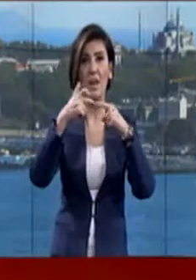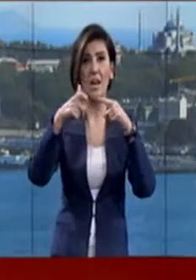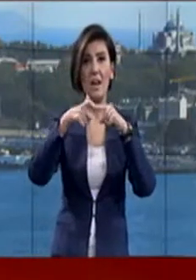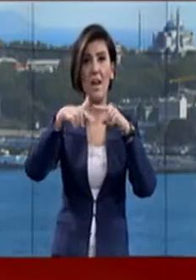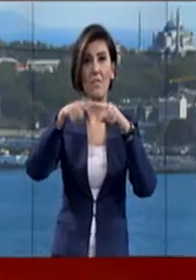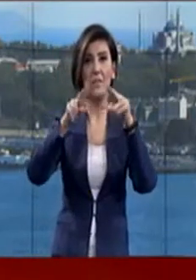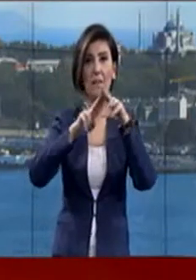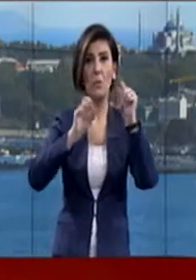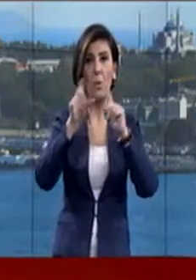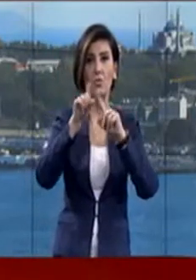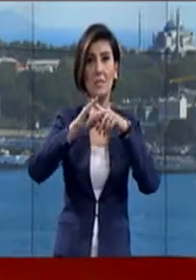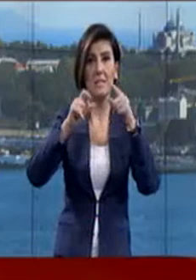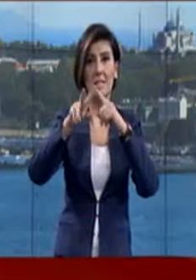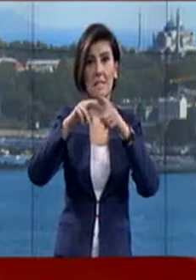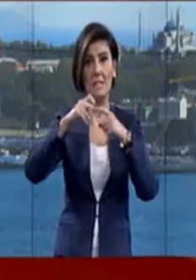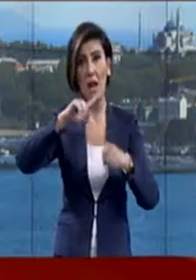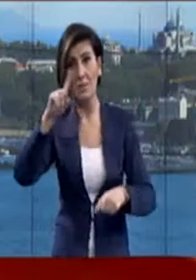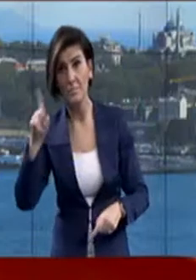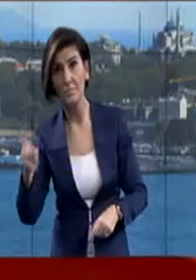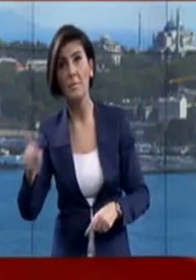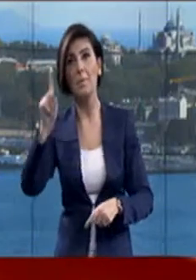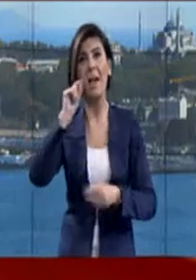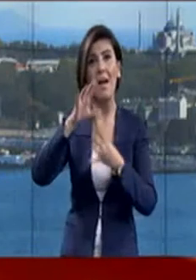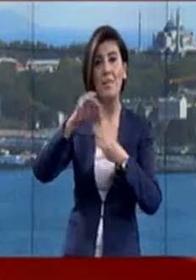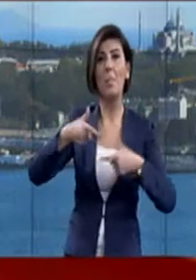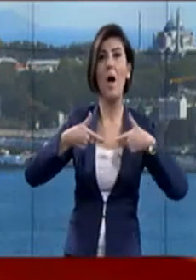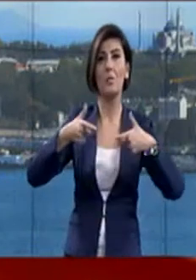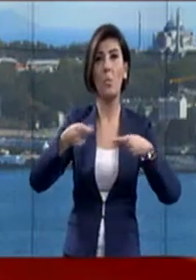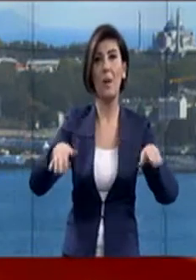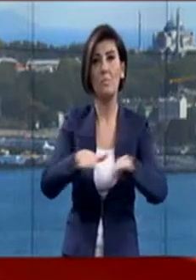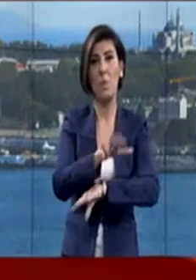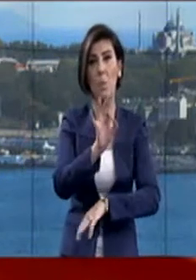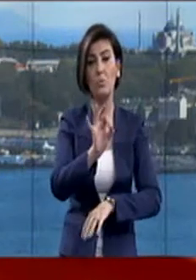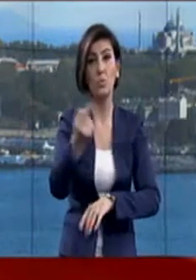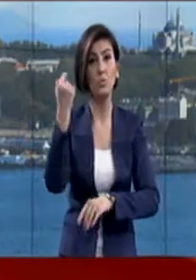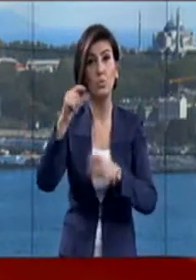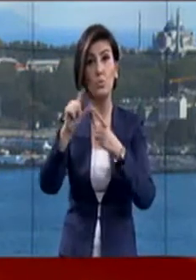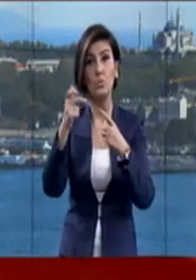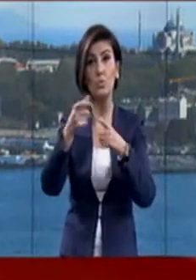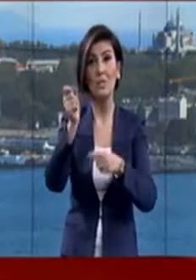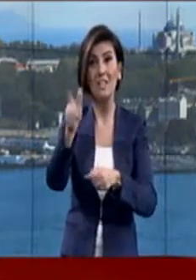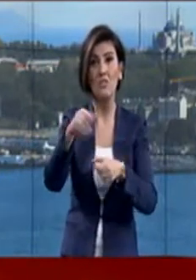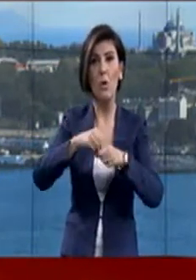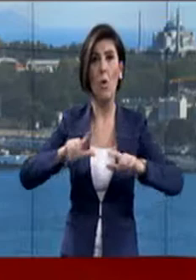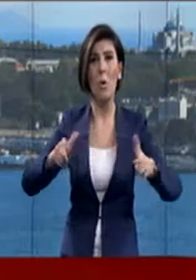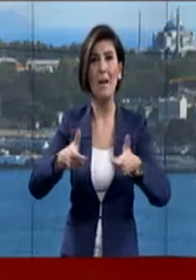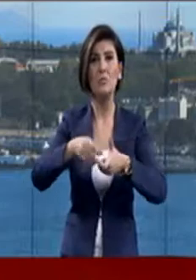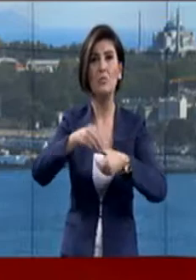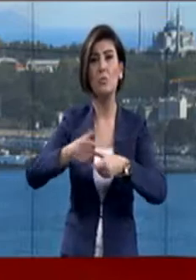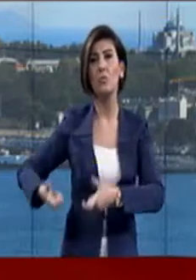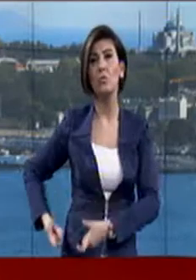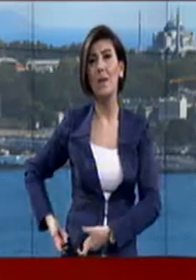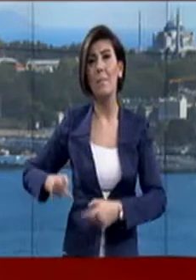Uzman Çavuş Hüseyin Şerbetçi ise Hatay'da toprağa verilecek. Dün Sur ilçesindeki operasyon sırasında güvenlik